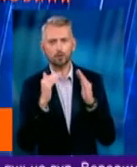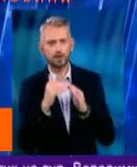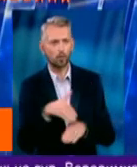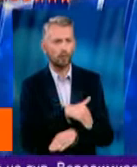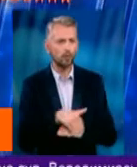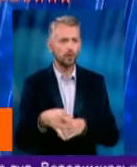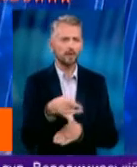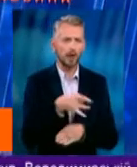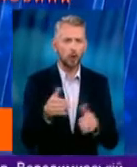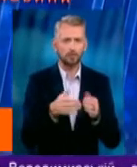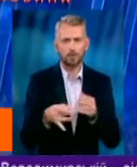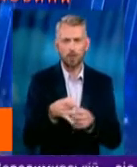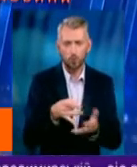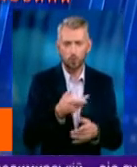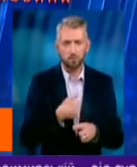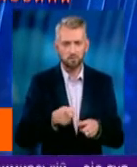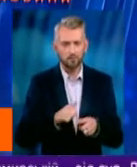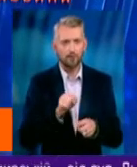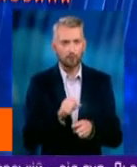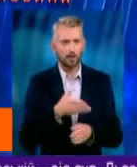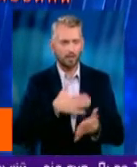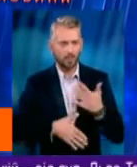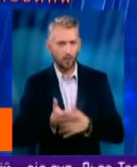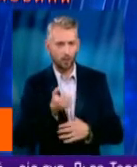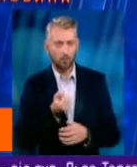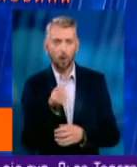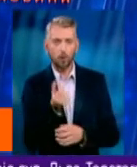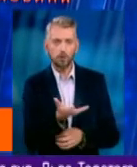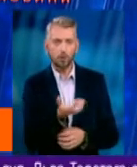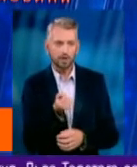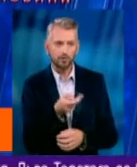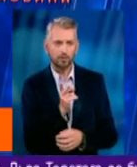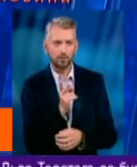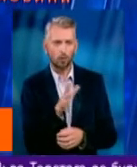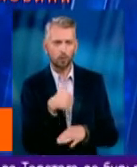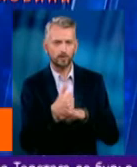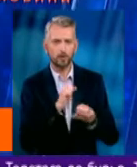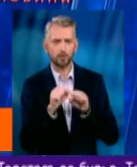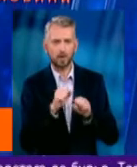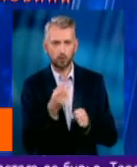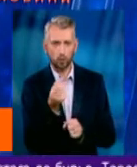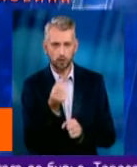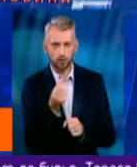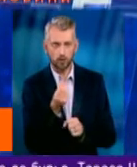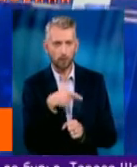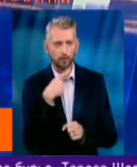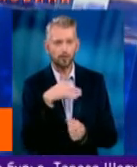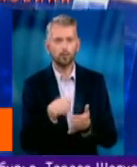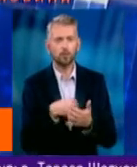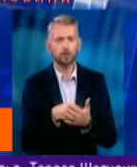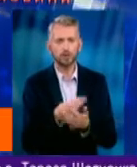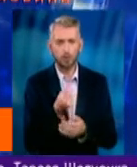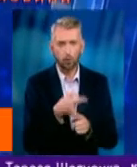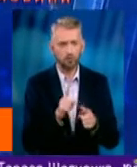району, мікрорайону, міста. От вони це отримують. Кошти отримують безпосередньо головний розпорядник коштів. Ми говоримо про бюджетні кошти, це є нормативи,